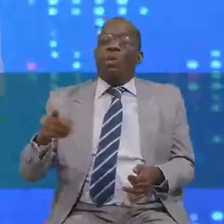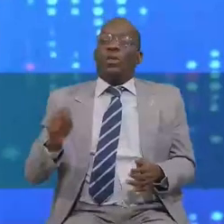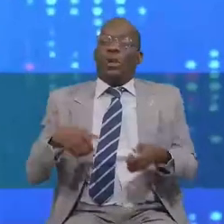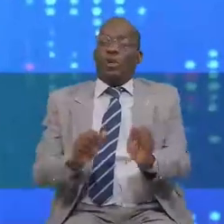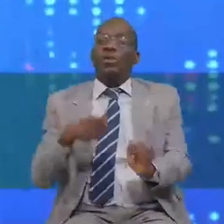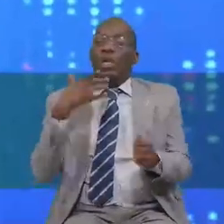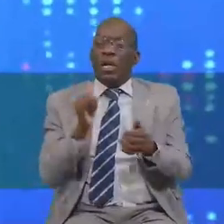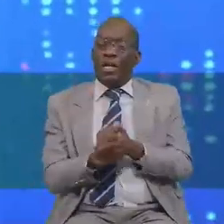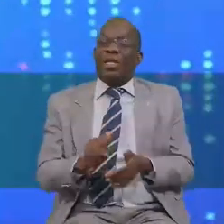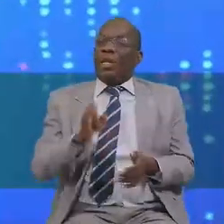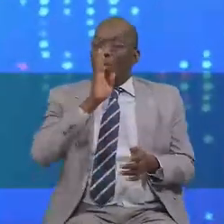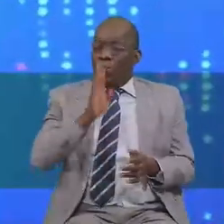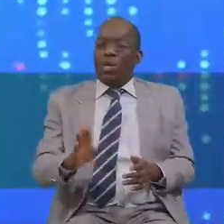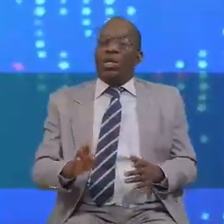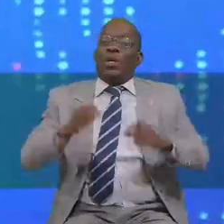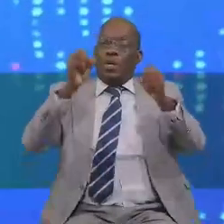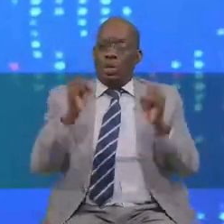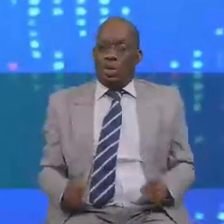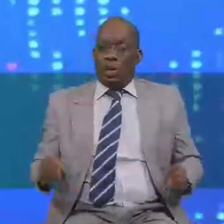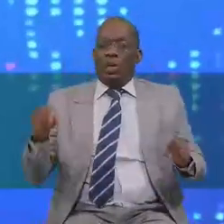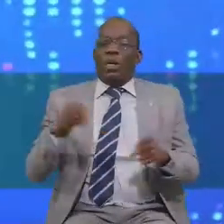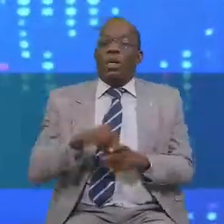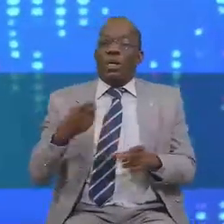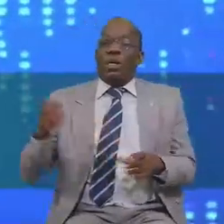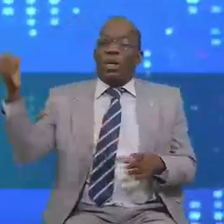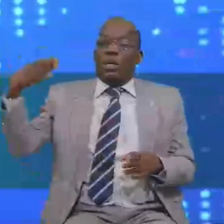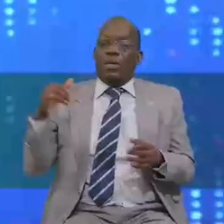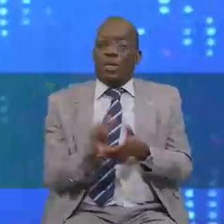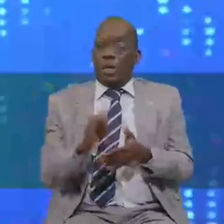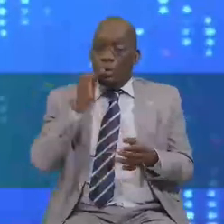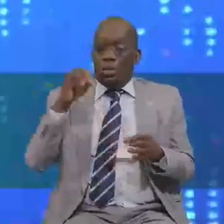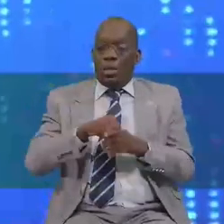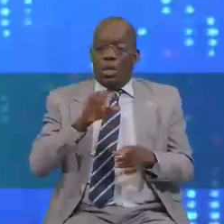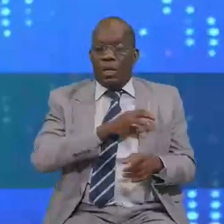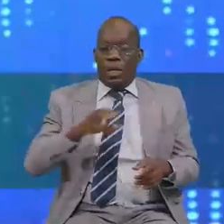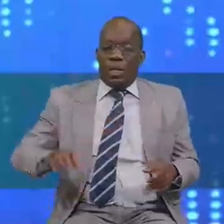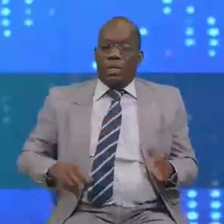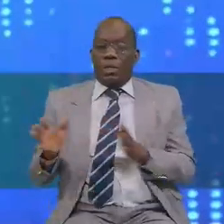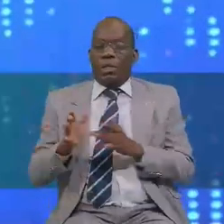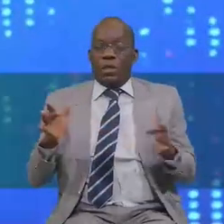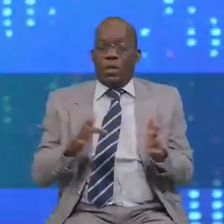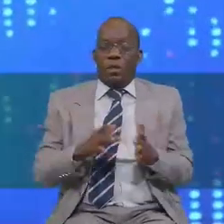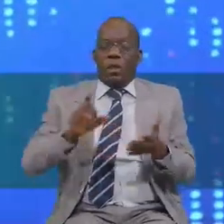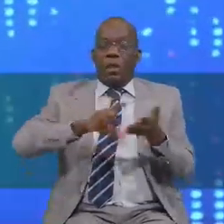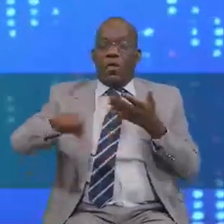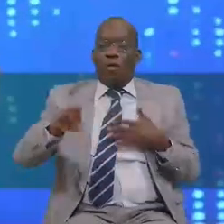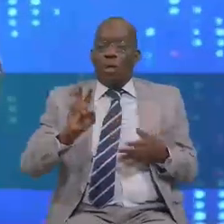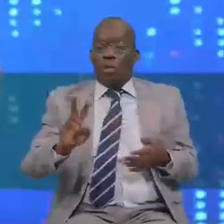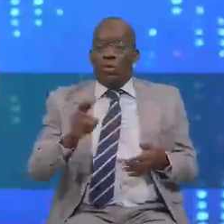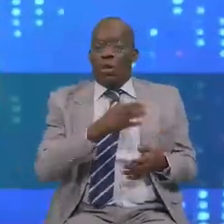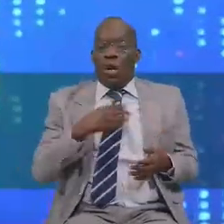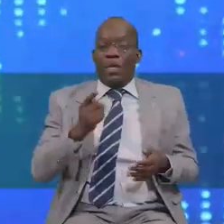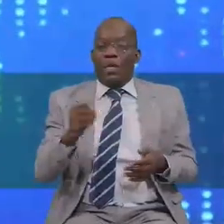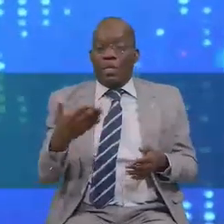la grâce qui est en Jésus-Christ. » Voyons le verset 2. Verset 2 dit, « Et ce que tu as entendu